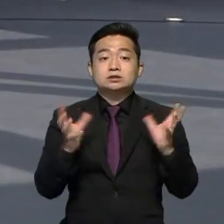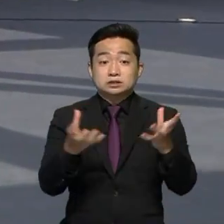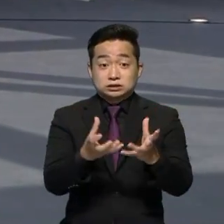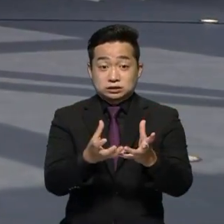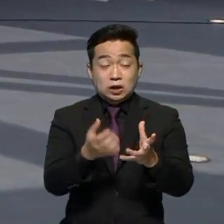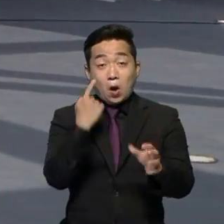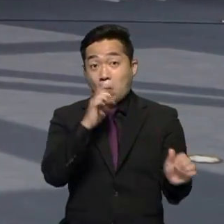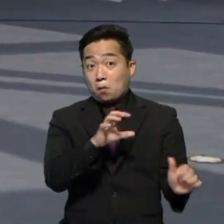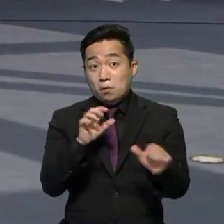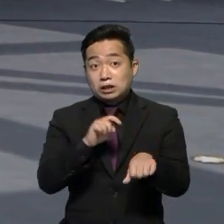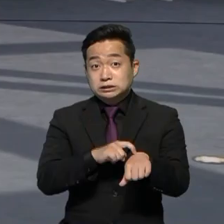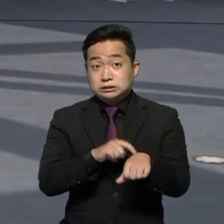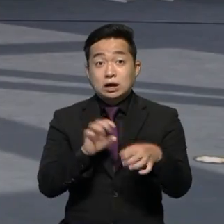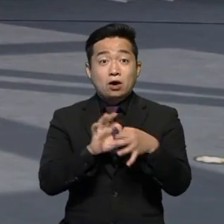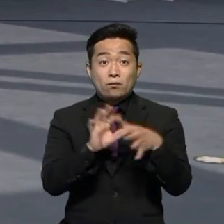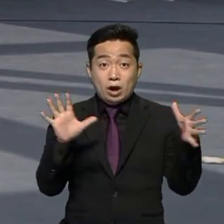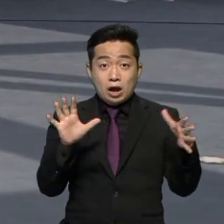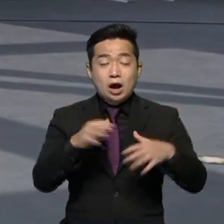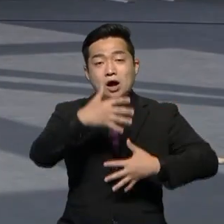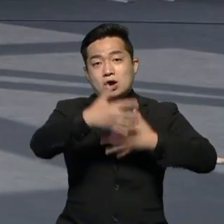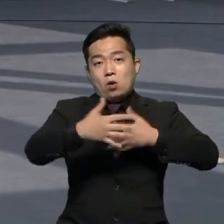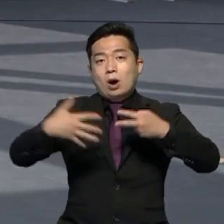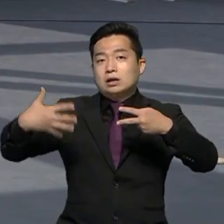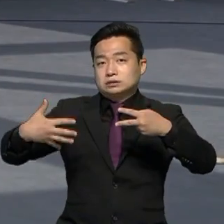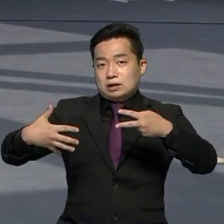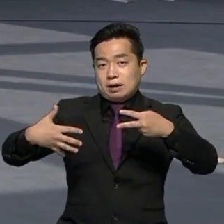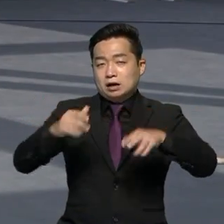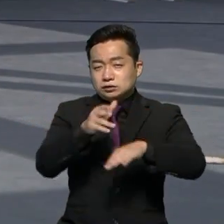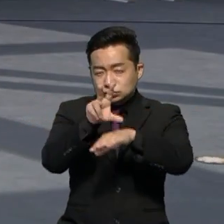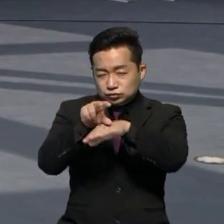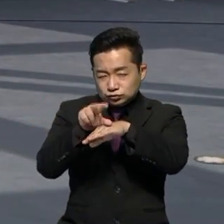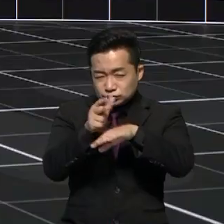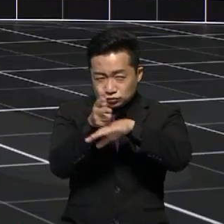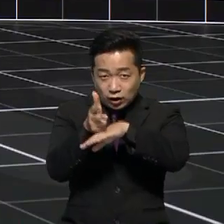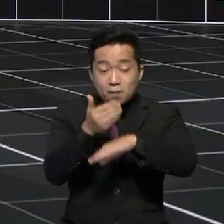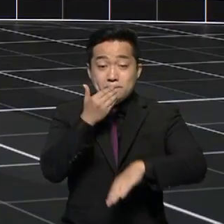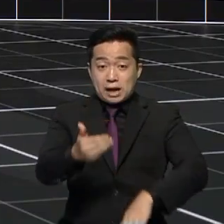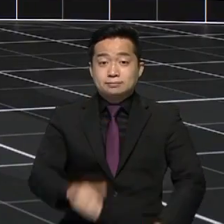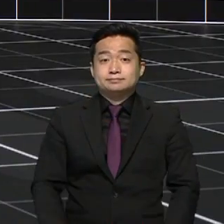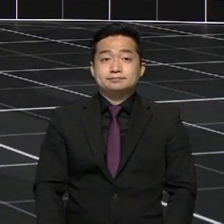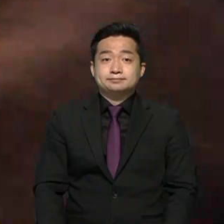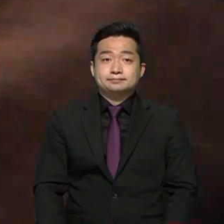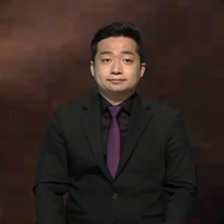이용하면 시간에 구애받지 않고 영화나 드라마 촬영이 가능합니다.